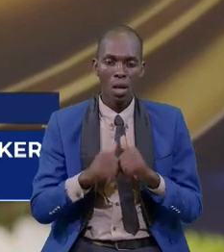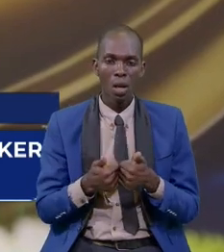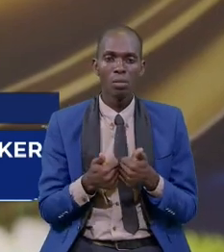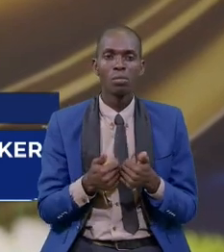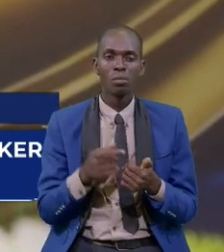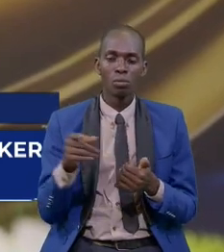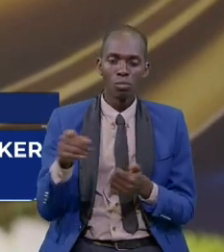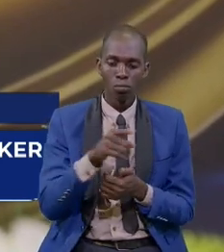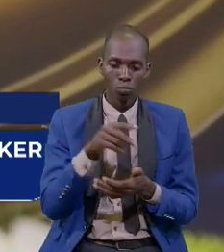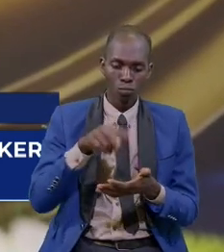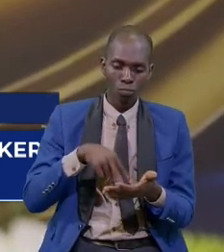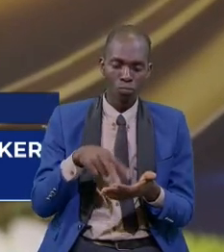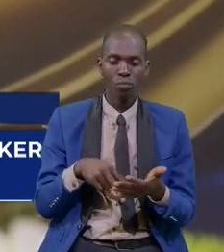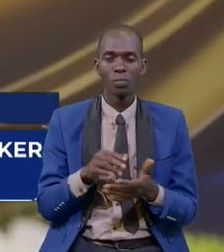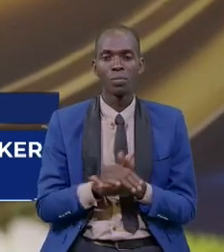Qu'est-ce que tu lis?